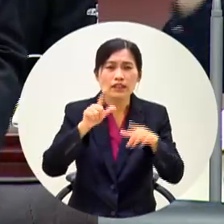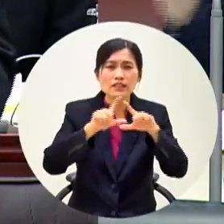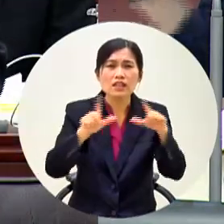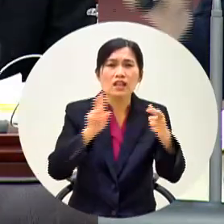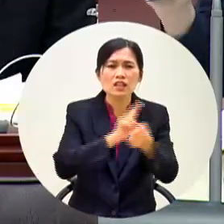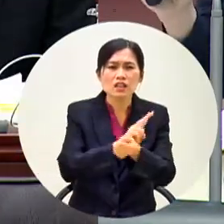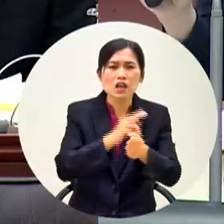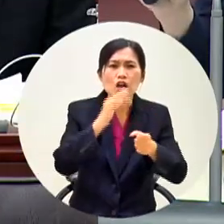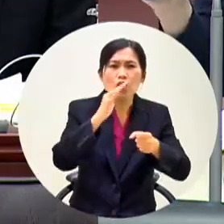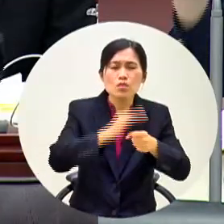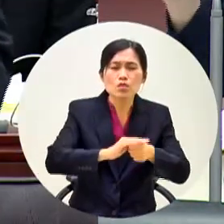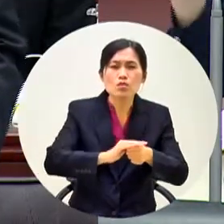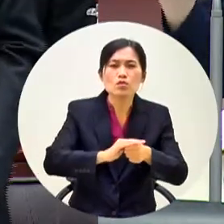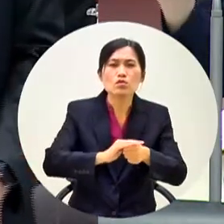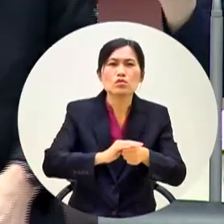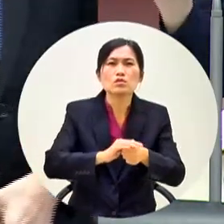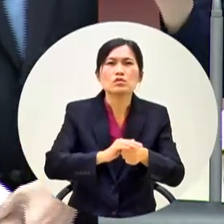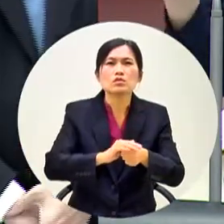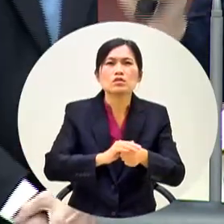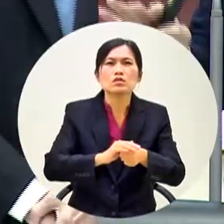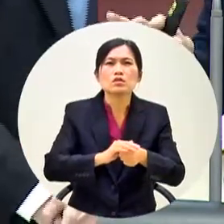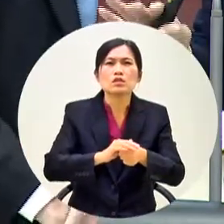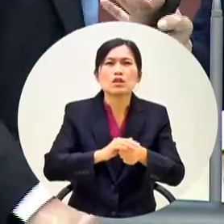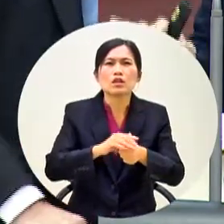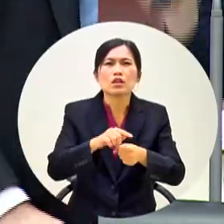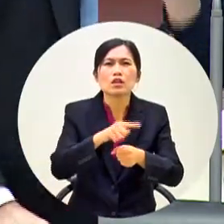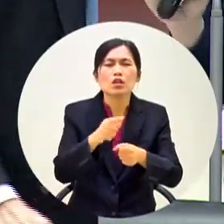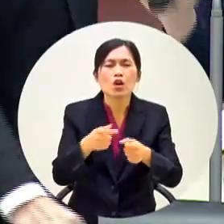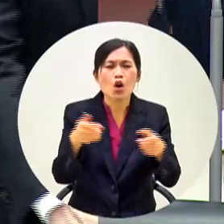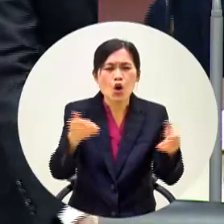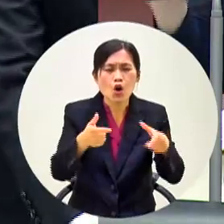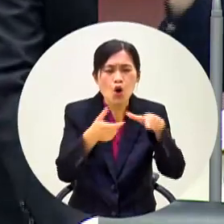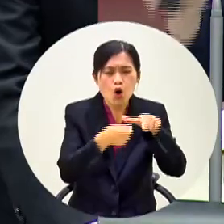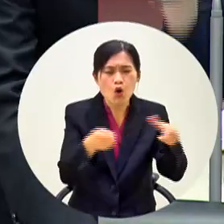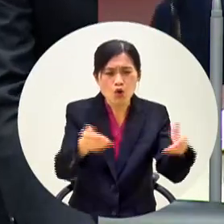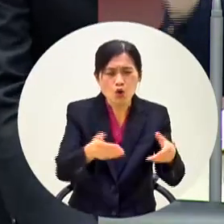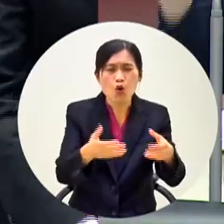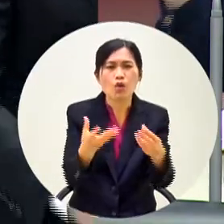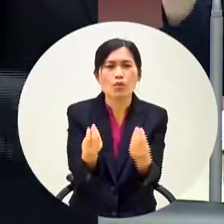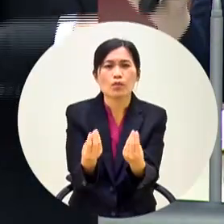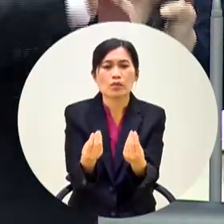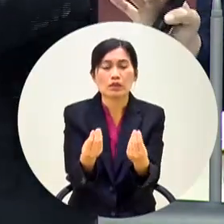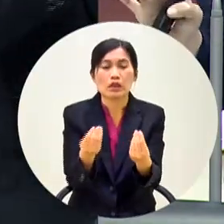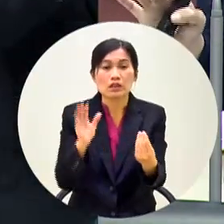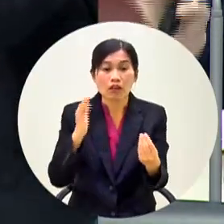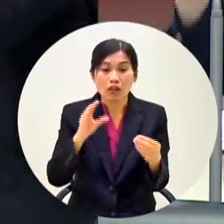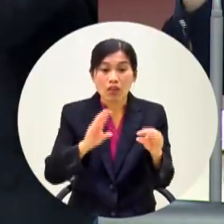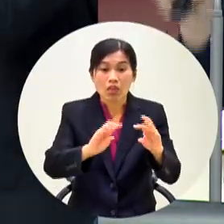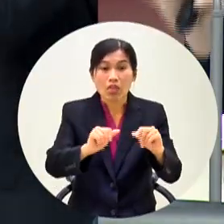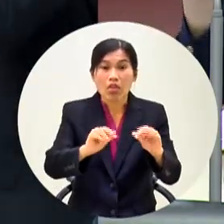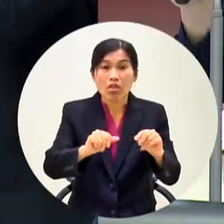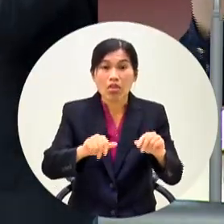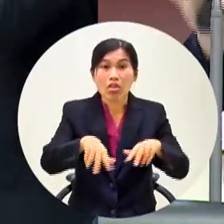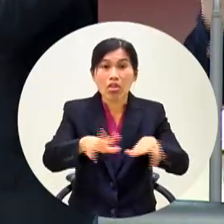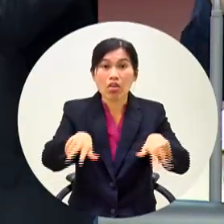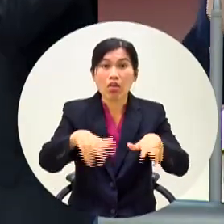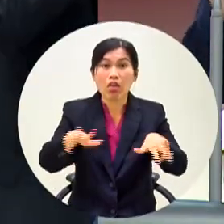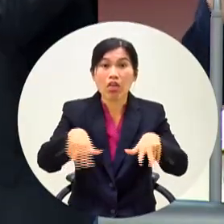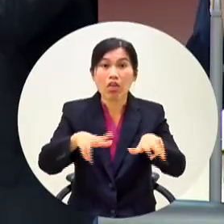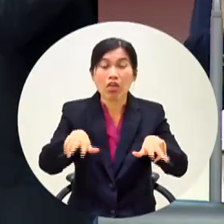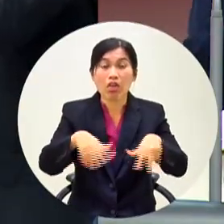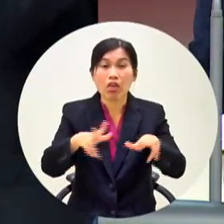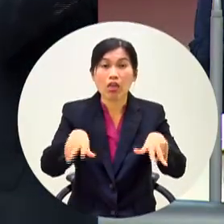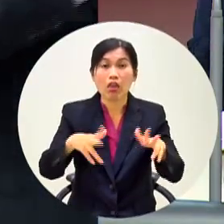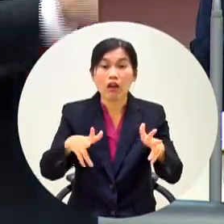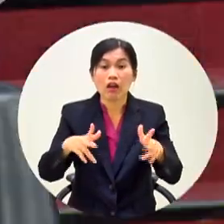早就已经不做，他就早就已经不做公共建设。但是呢，这些土地一直都放在那边，人民的权益一